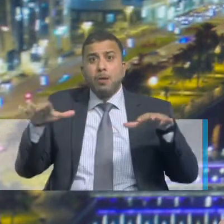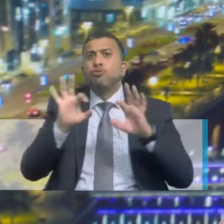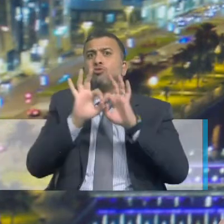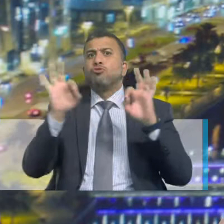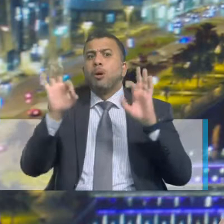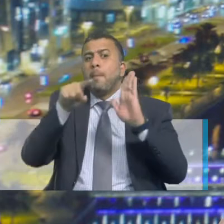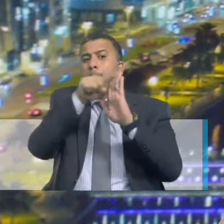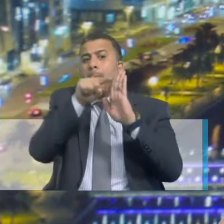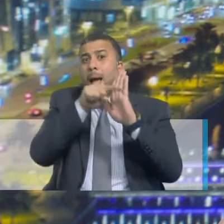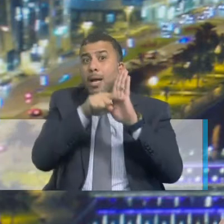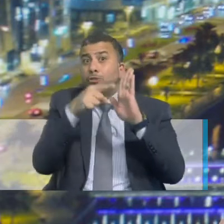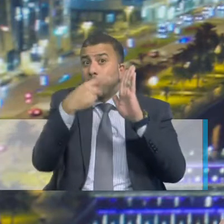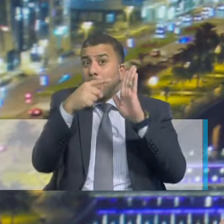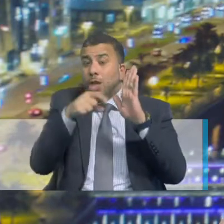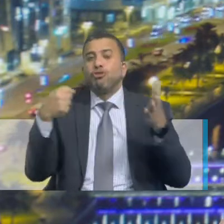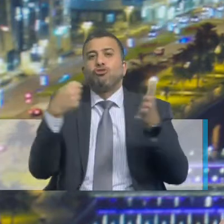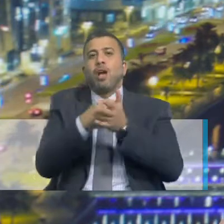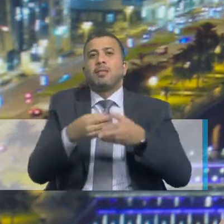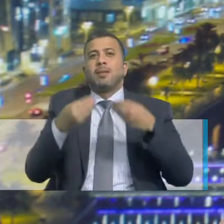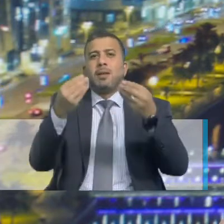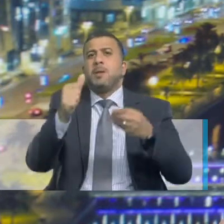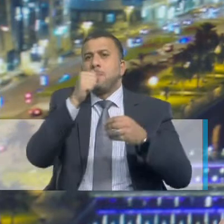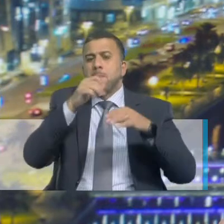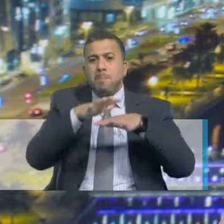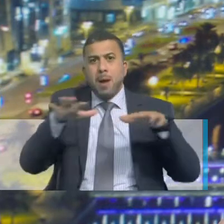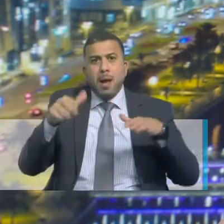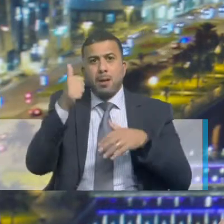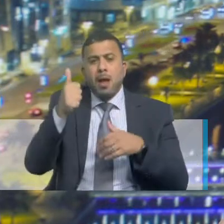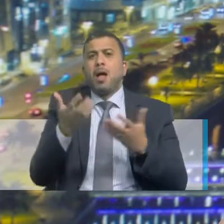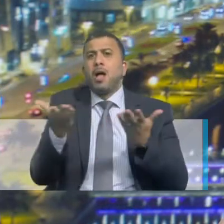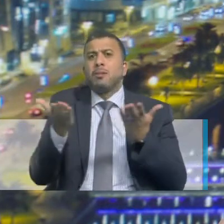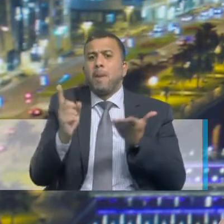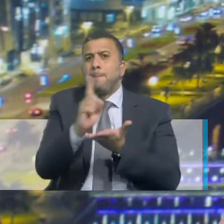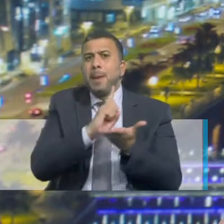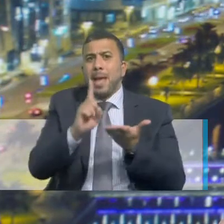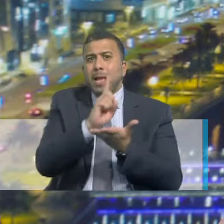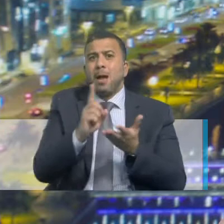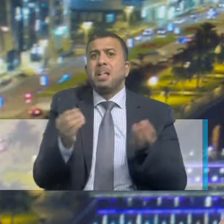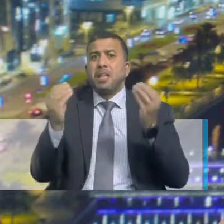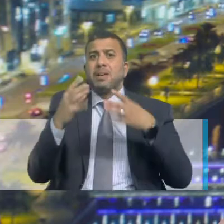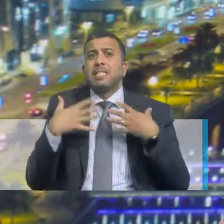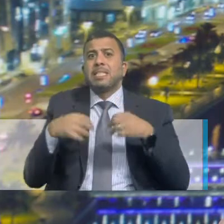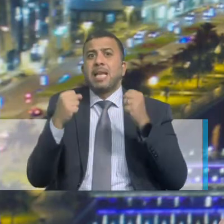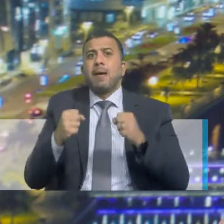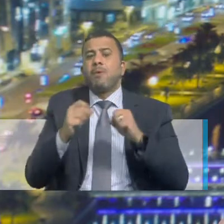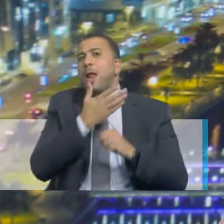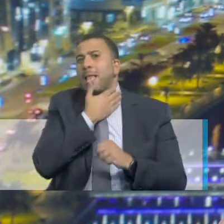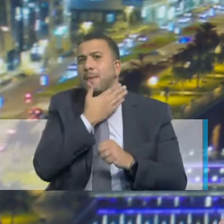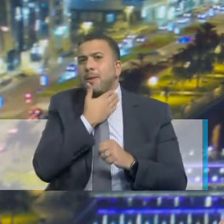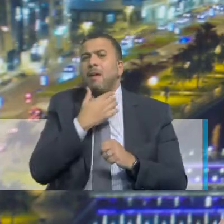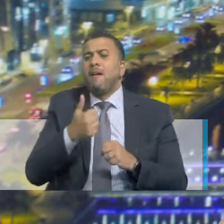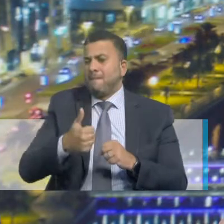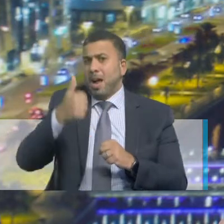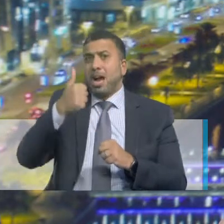توفر عدة معايير كجودة المياه البحرية والإدارة البيئية، بالإضافة إلى السلامة العامة